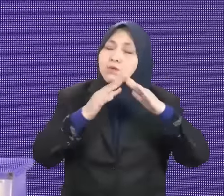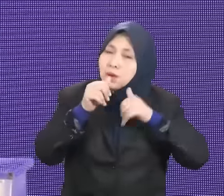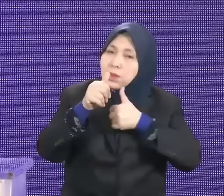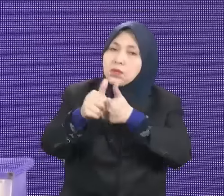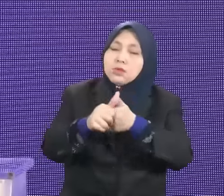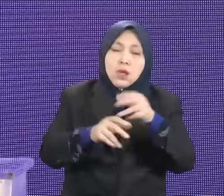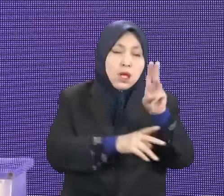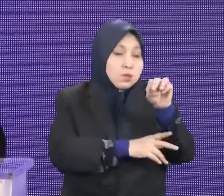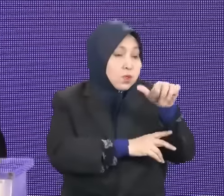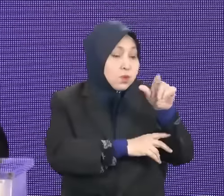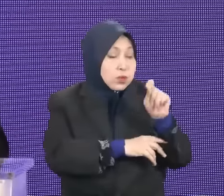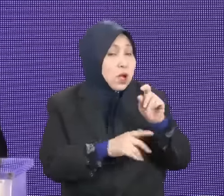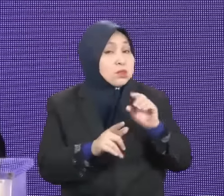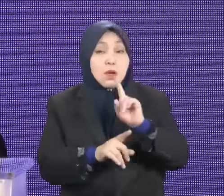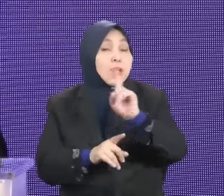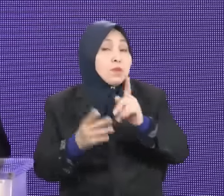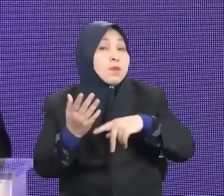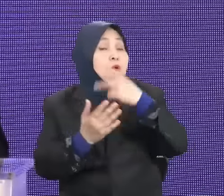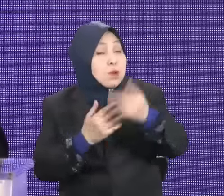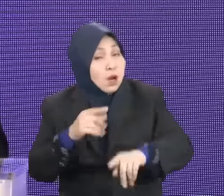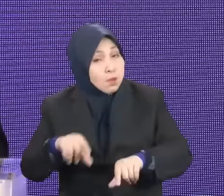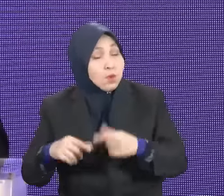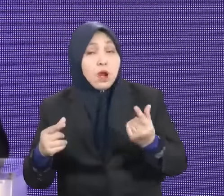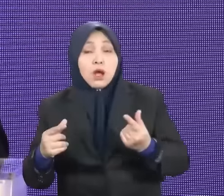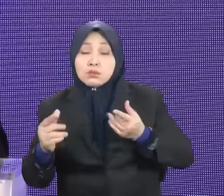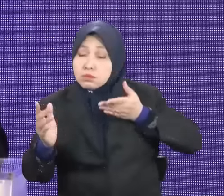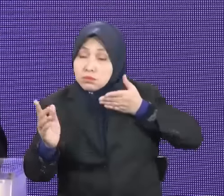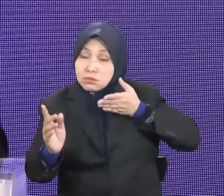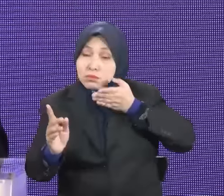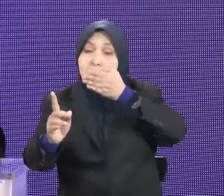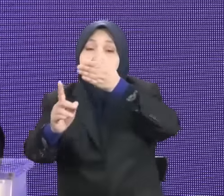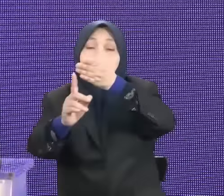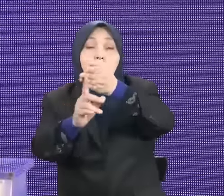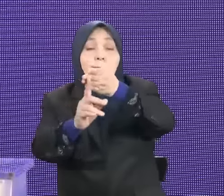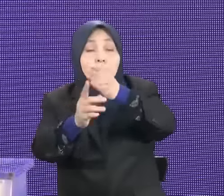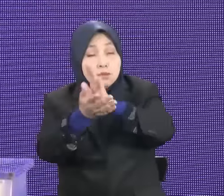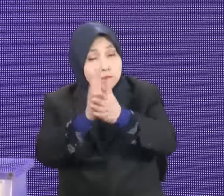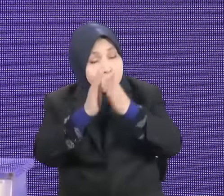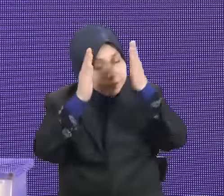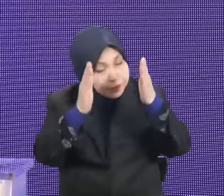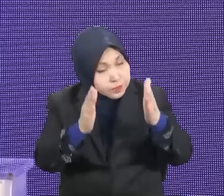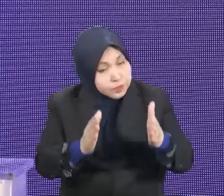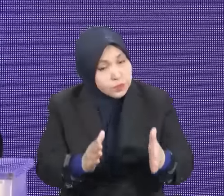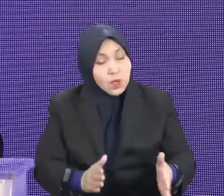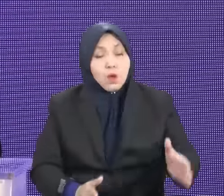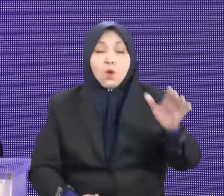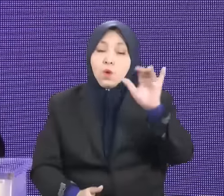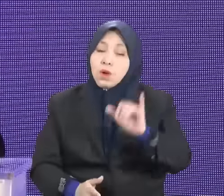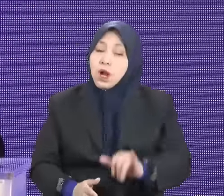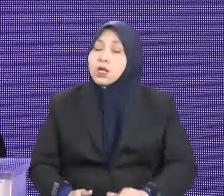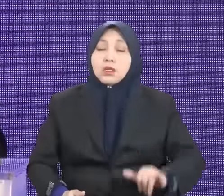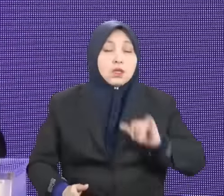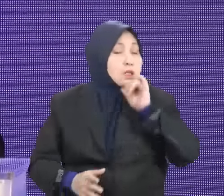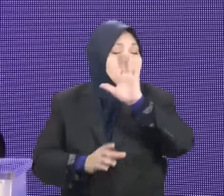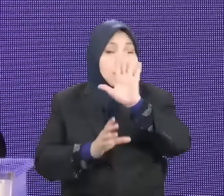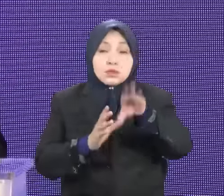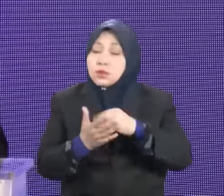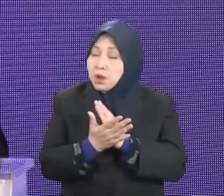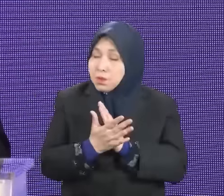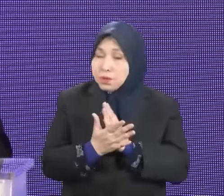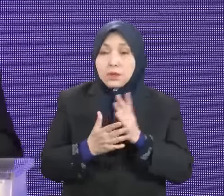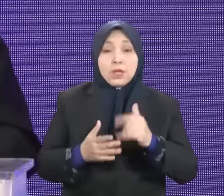Quran time ataupun mana-mana program Quran ke arah menjadi orang yang baladaku nan Minal tari